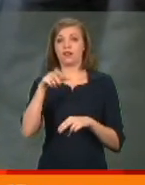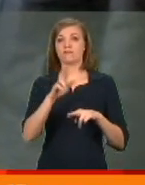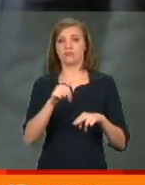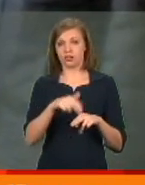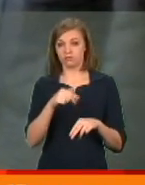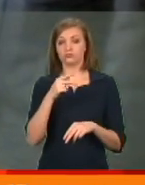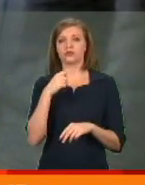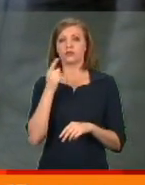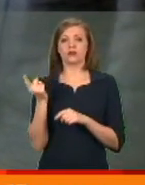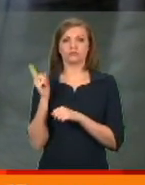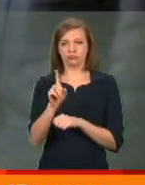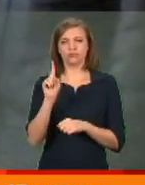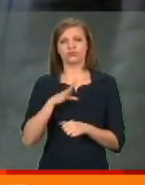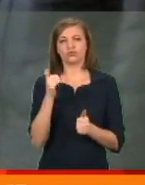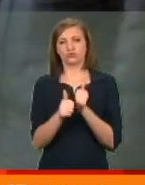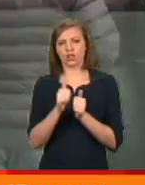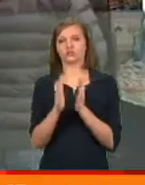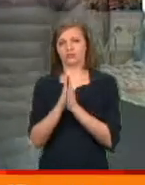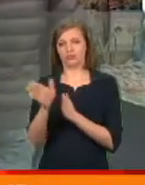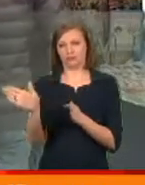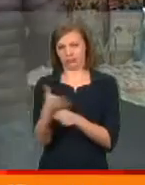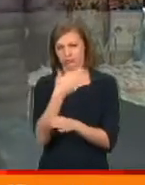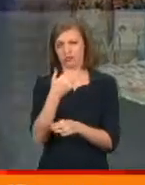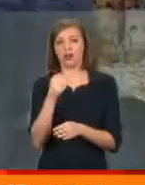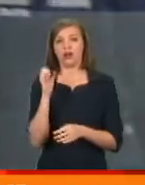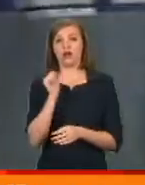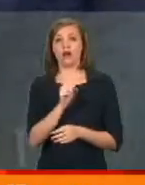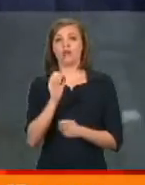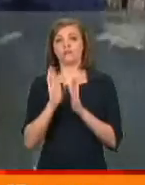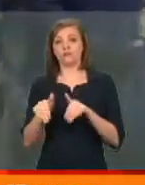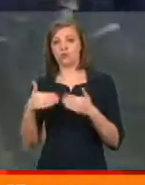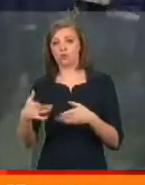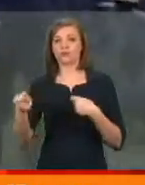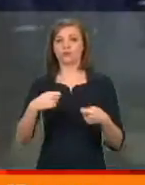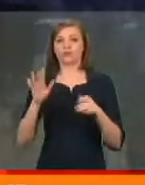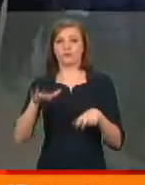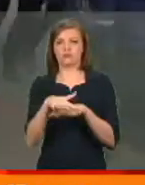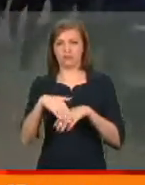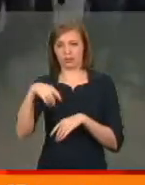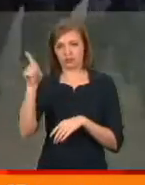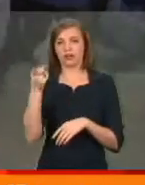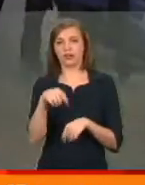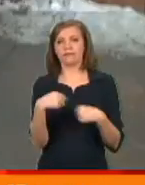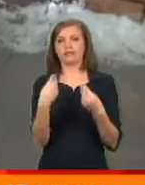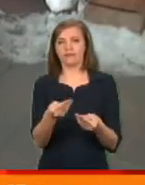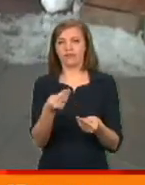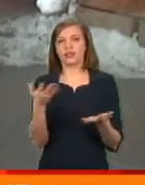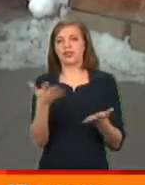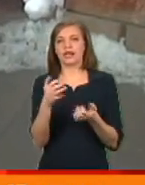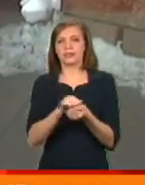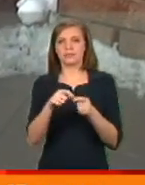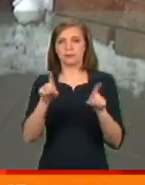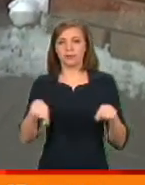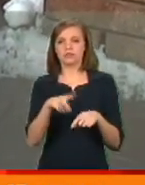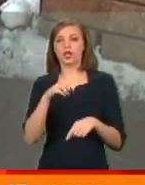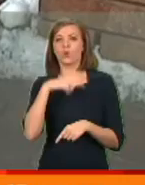зізналась старенька, підходили до неї часто, просили забратися з тротуару, пропонували торгувати на базарі, навіть давали їй якісь папірці,